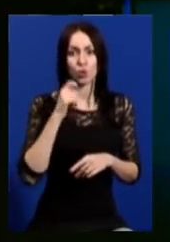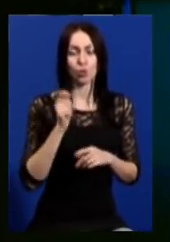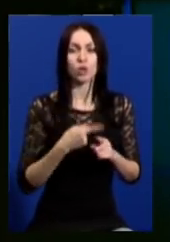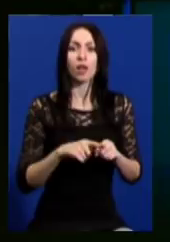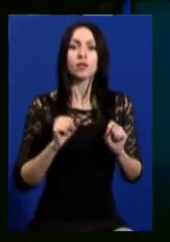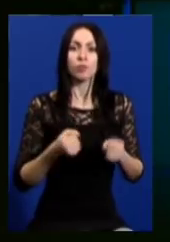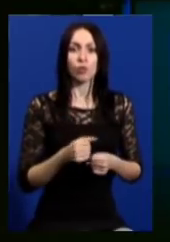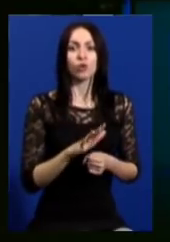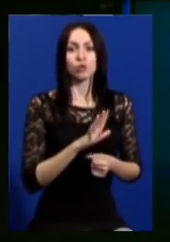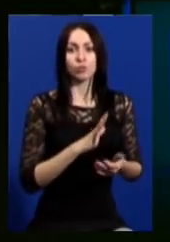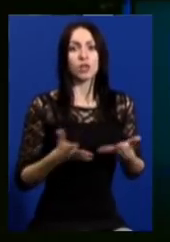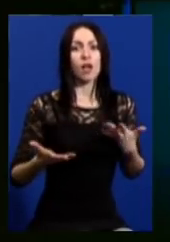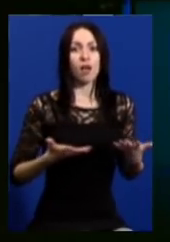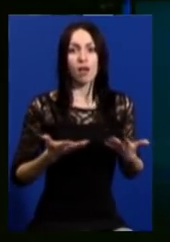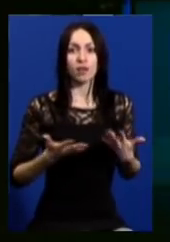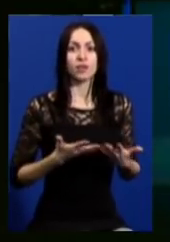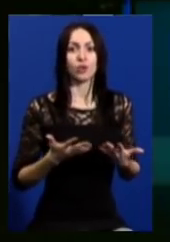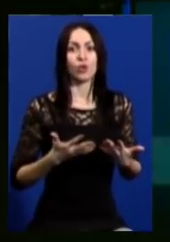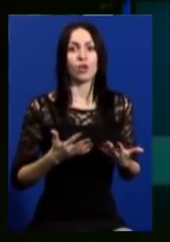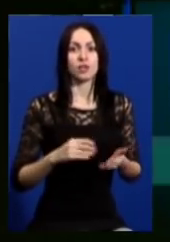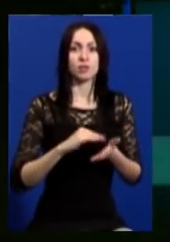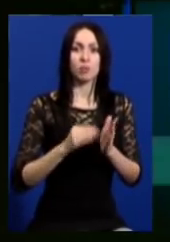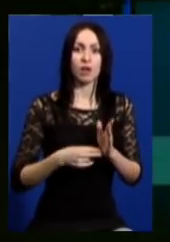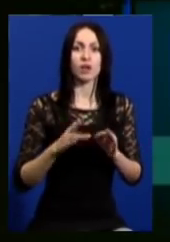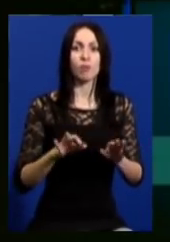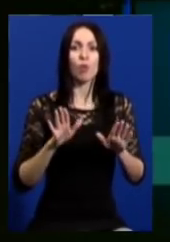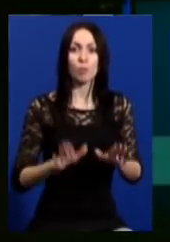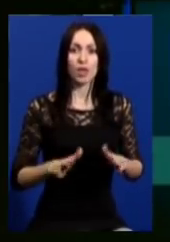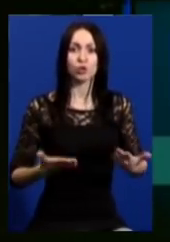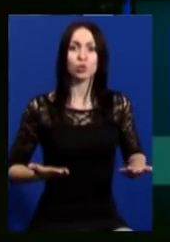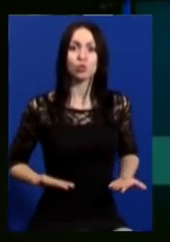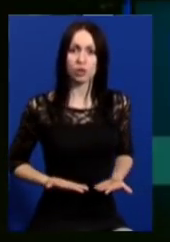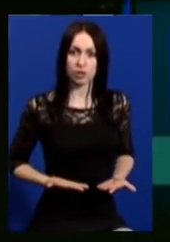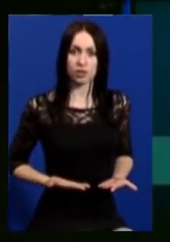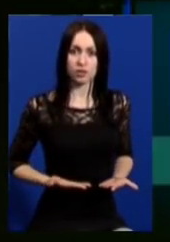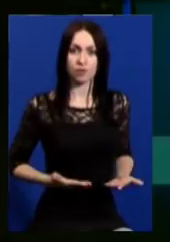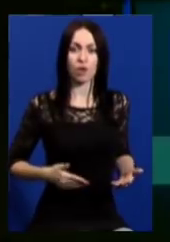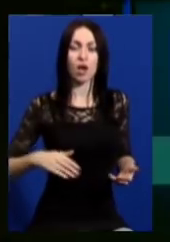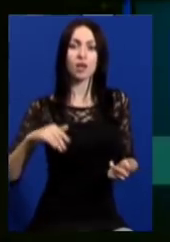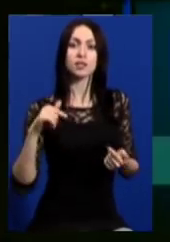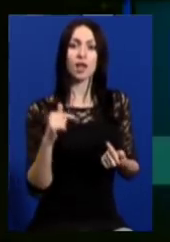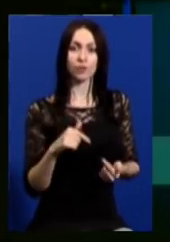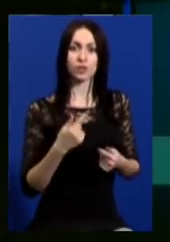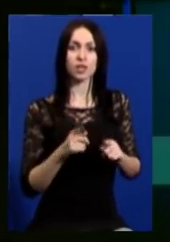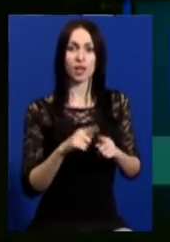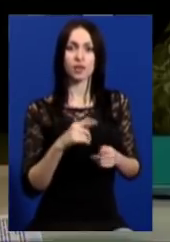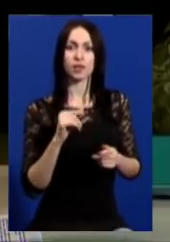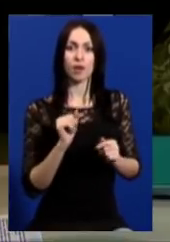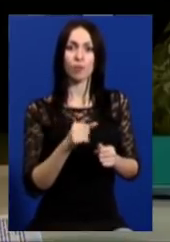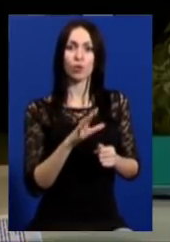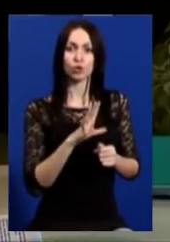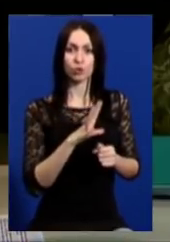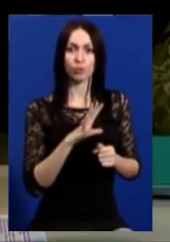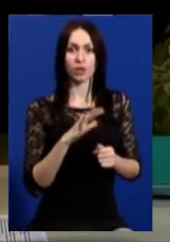бути будь-яка довідка по місцю проживання. Відповідно, це може бути